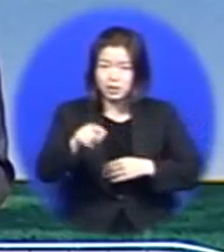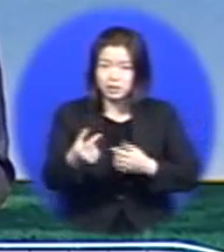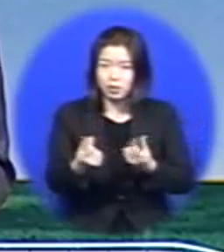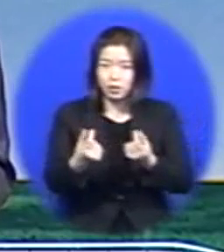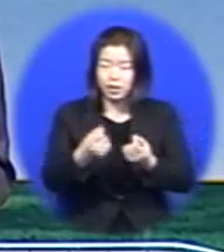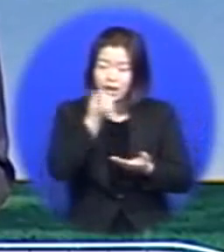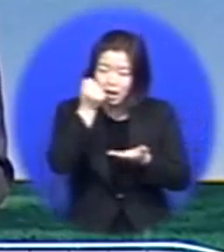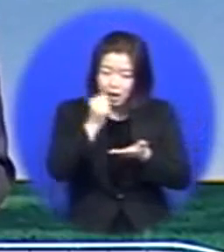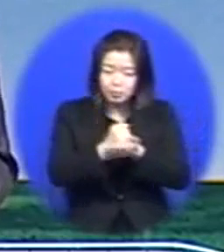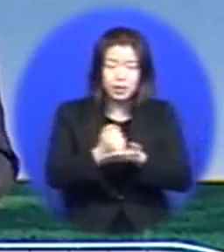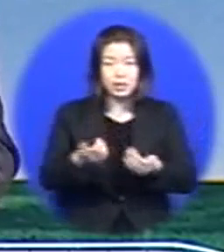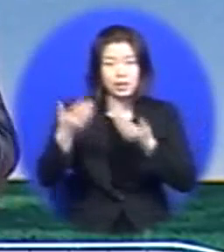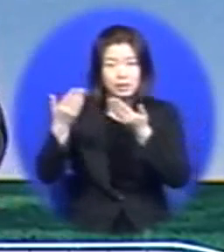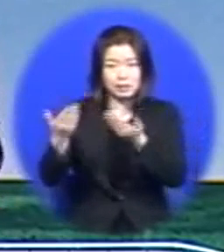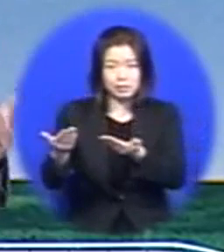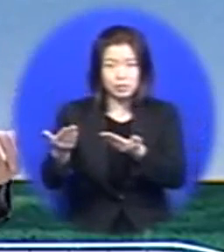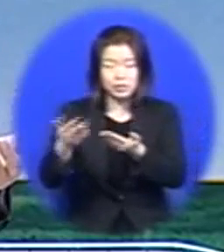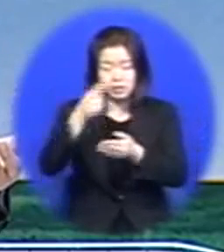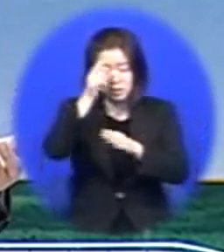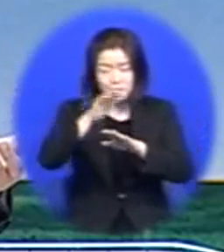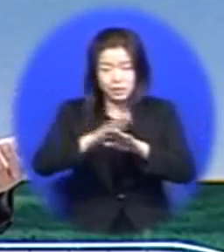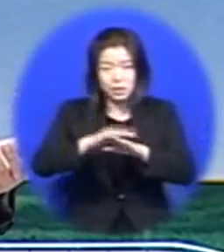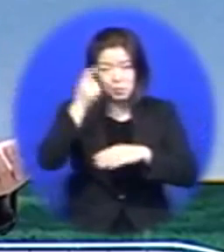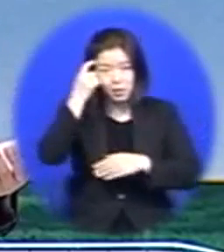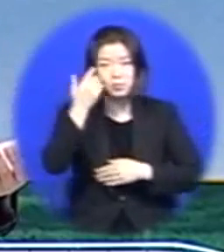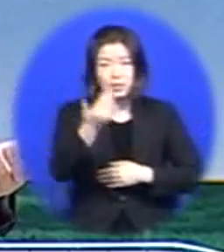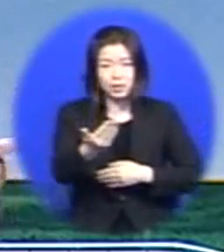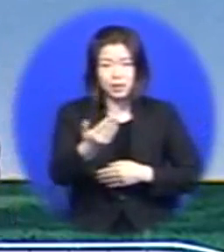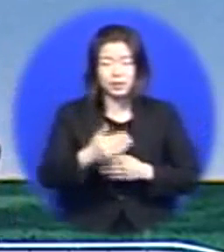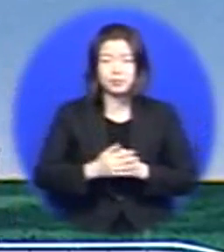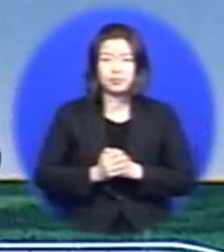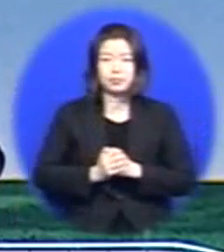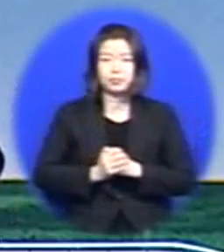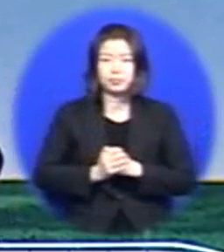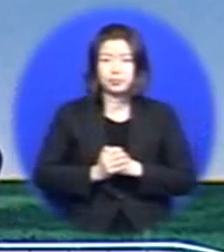합당하게 드려지는 예배입니까?